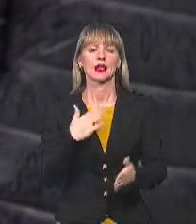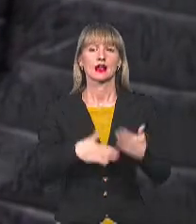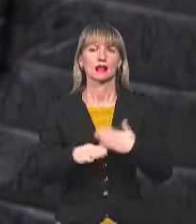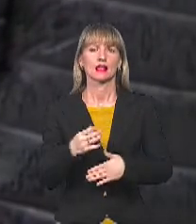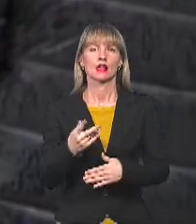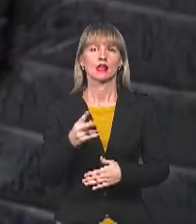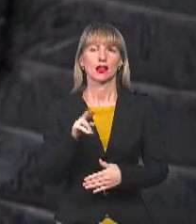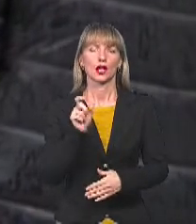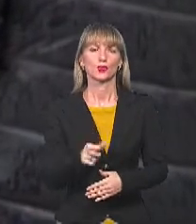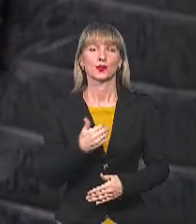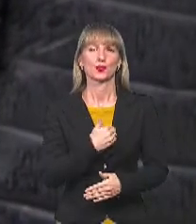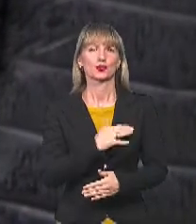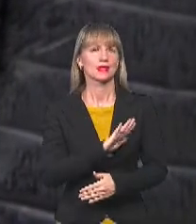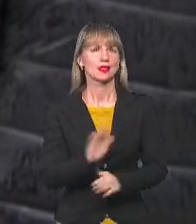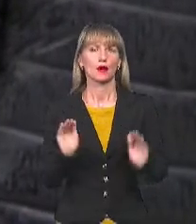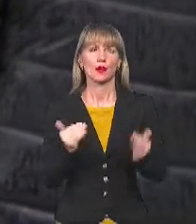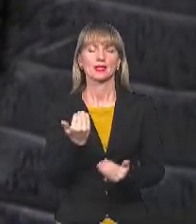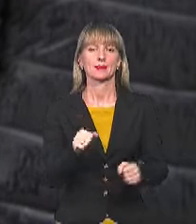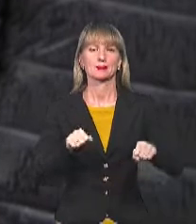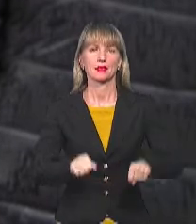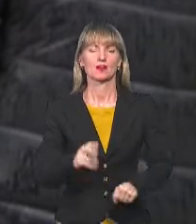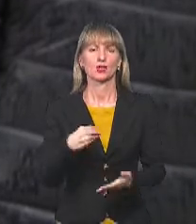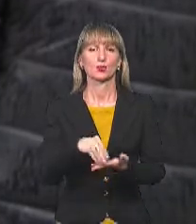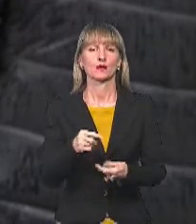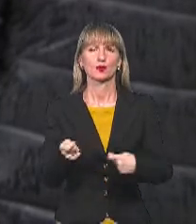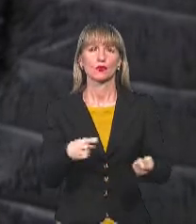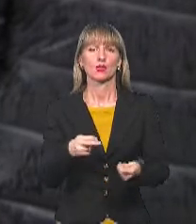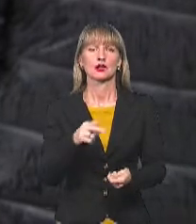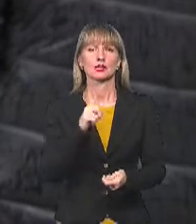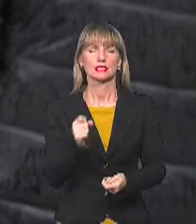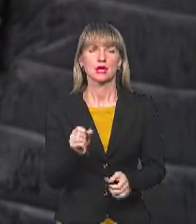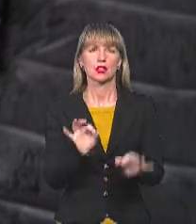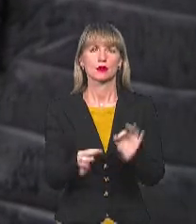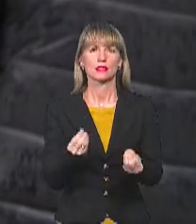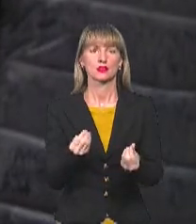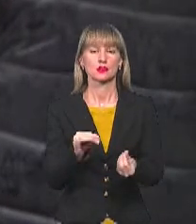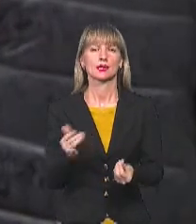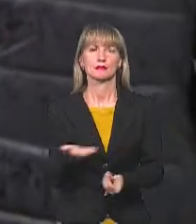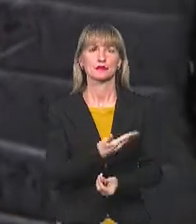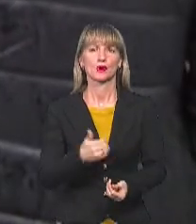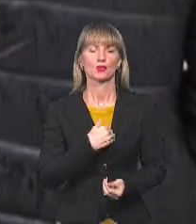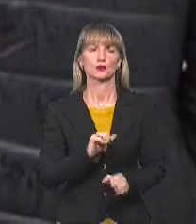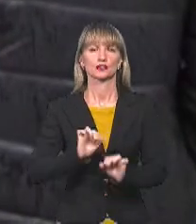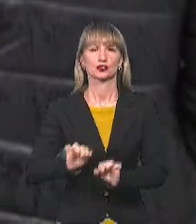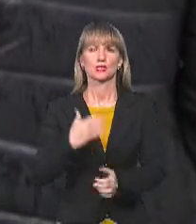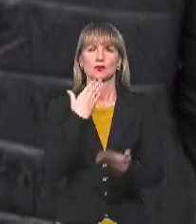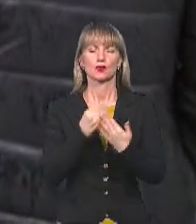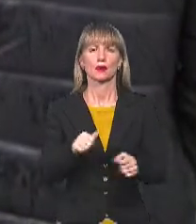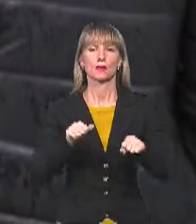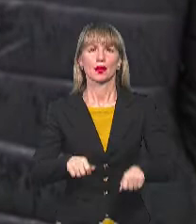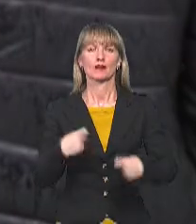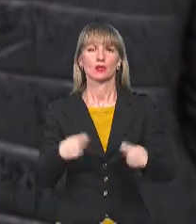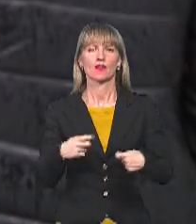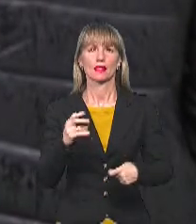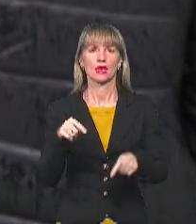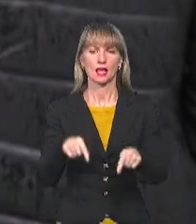Дуже хочеться не обмежувати їхні права на купівлю товару за доступною ціною. І звісно, ми хочемо відстояти своє право торгувати саме